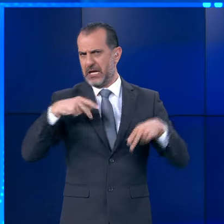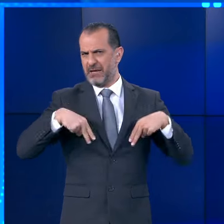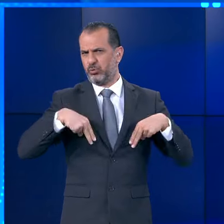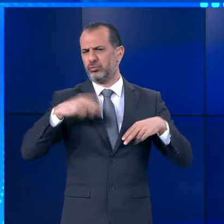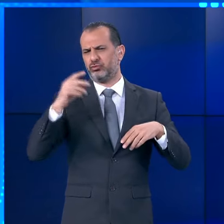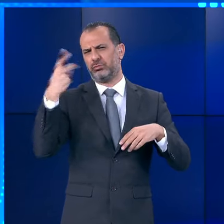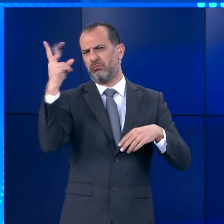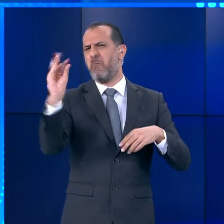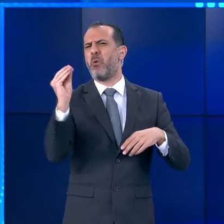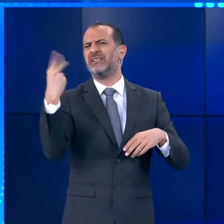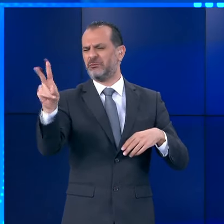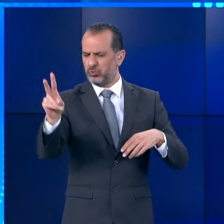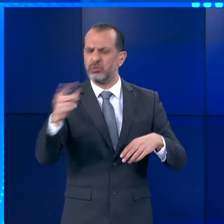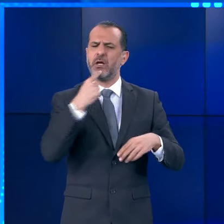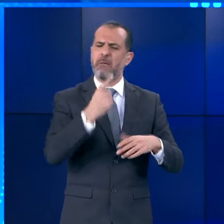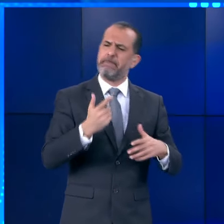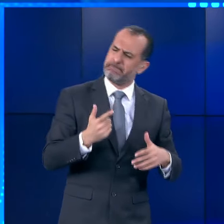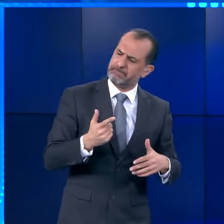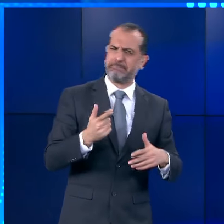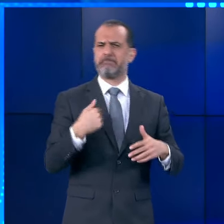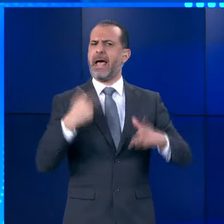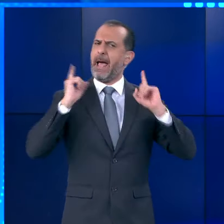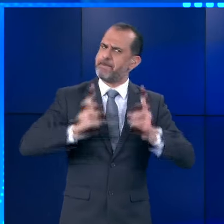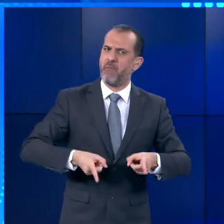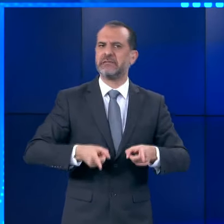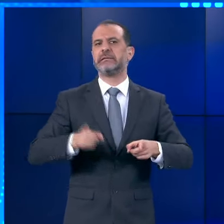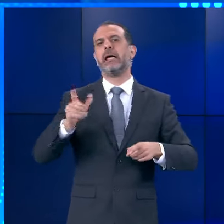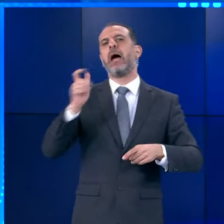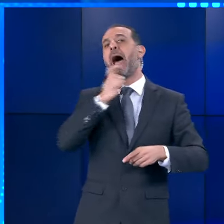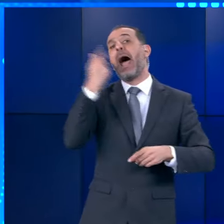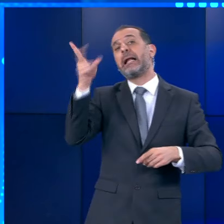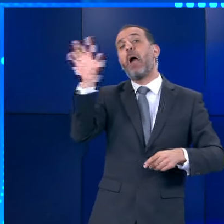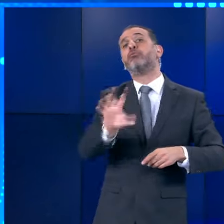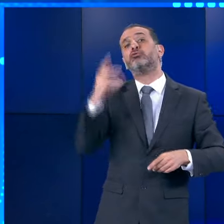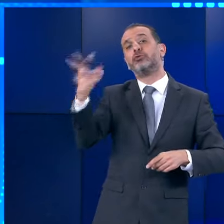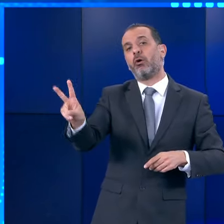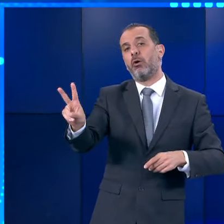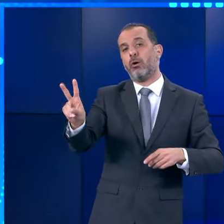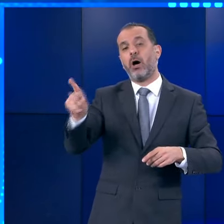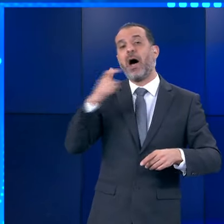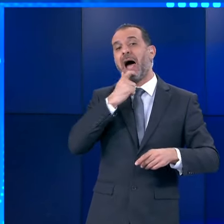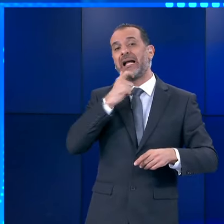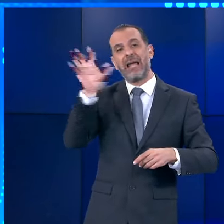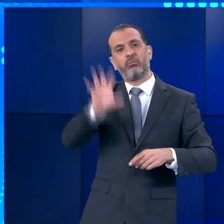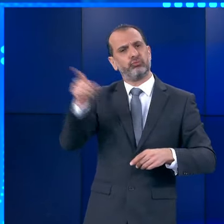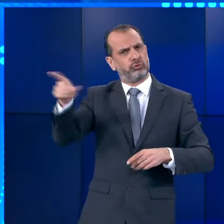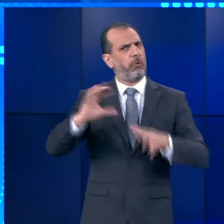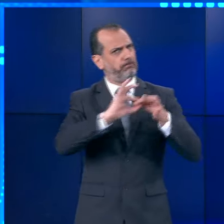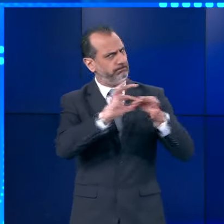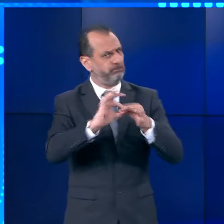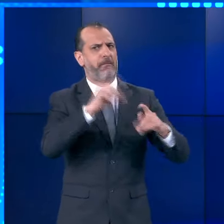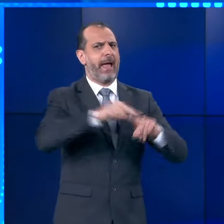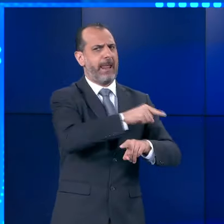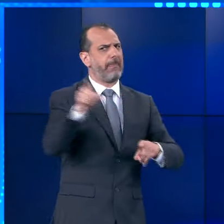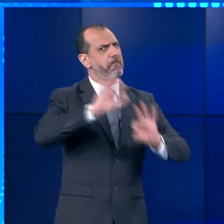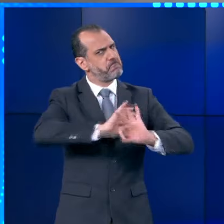Υπουργός Πολιτισμού της Κυβέρνησης των Εργατικών δήλωσε ότι η απόφαση είναι στο χέρι του Βρετανικού Μουσείου, το οποίο σημειωτέν έχει επικοδομητική συνεργασία με την